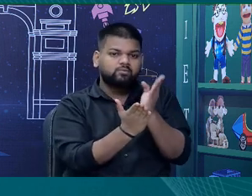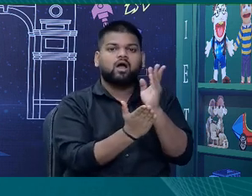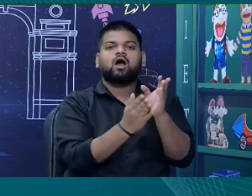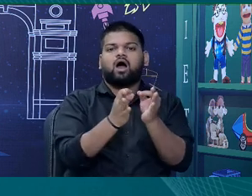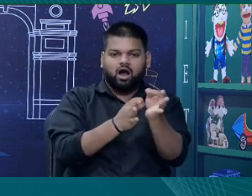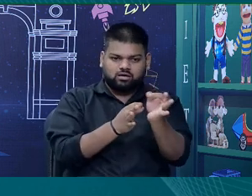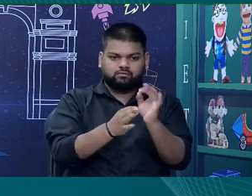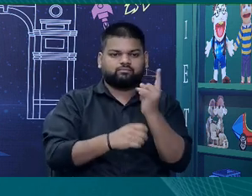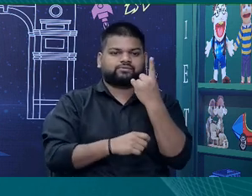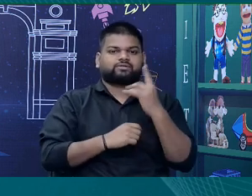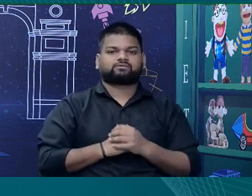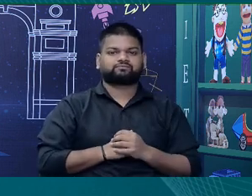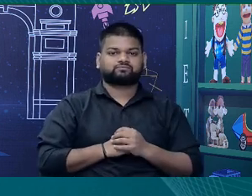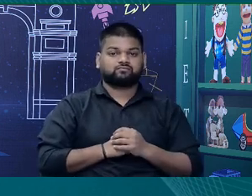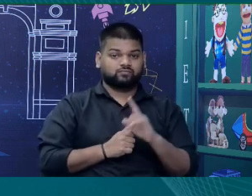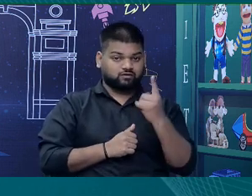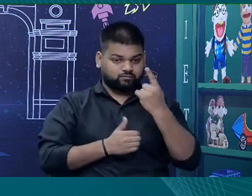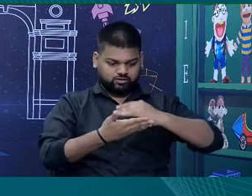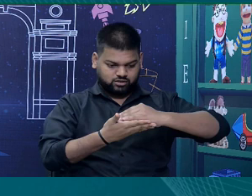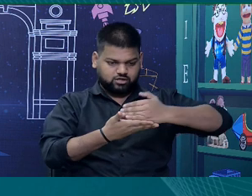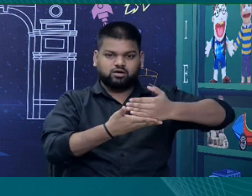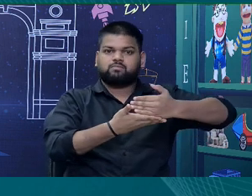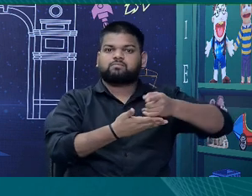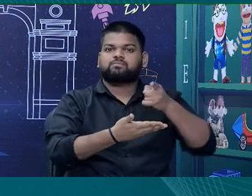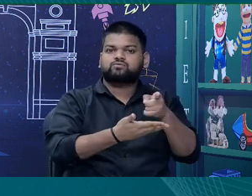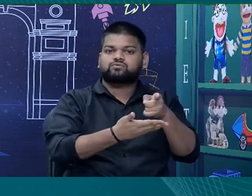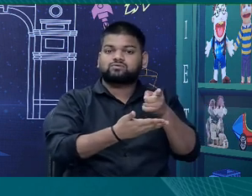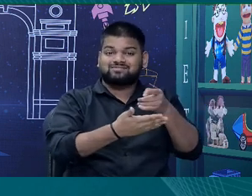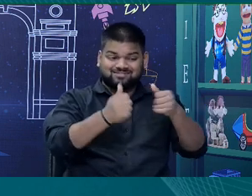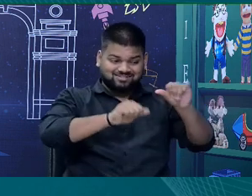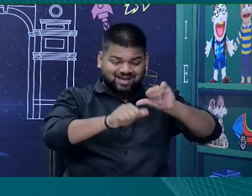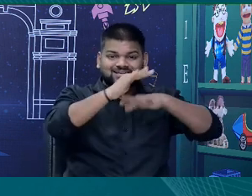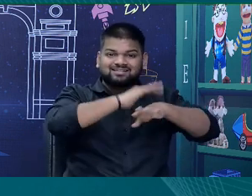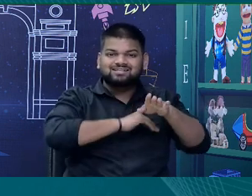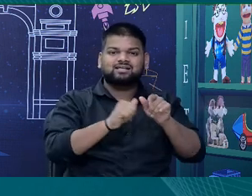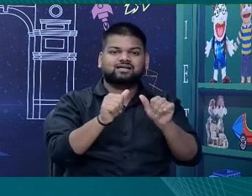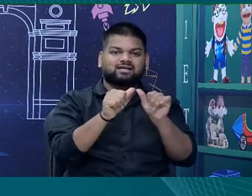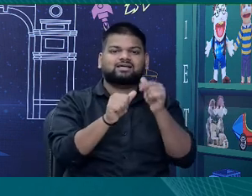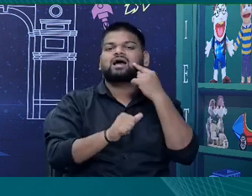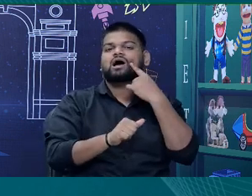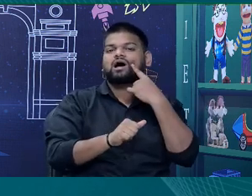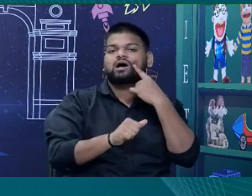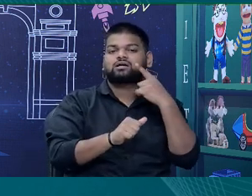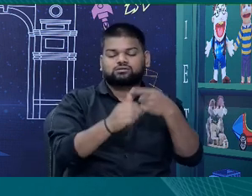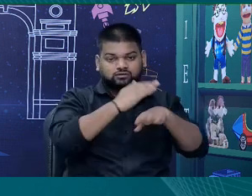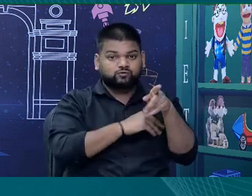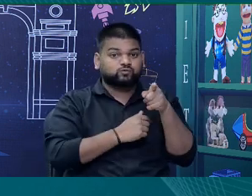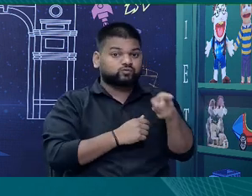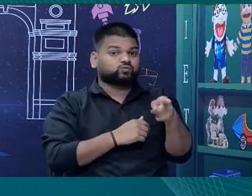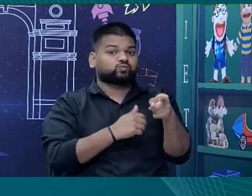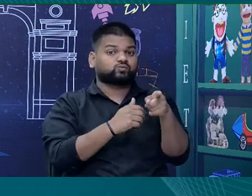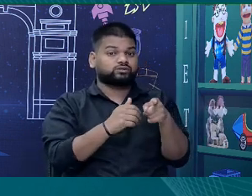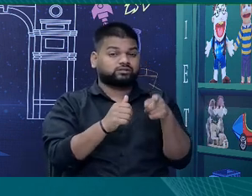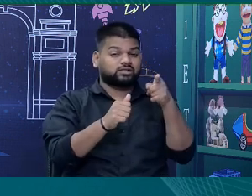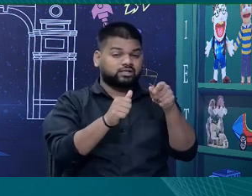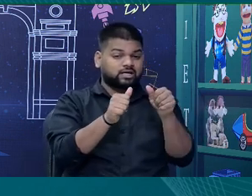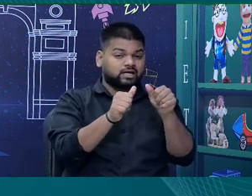फर्स्ट है कंप्यूटर साइंस और आर्टिफिशियल इंटेलिजेंस जहां पर अलजेब्रा का उसे बहुत एक्सटेंसिवली होता है